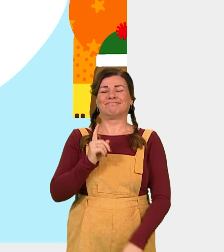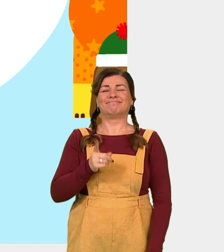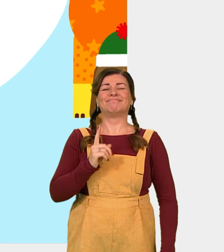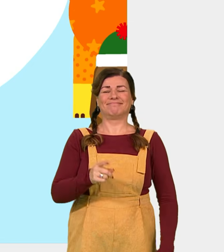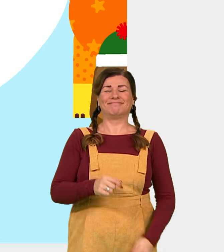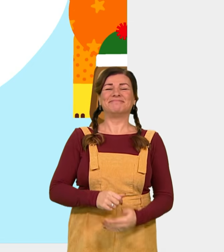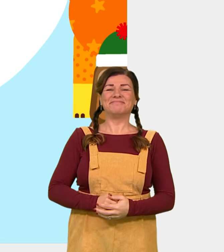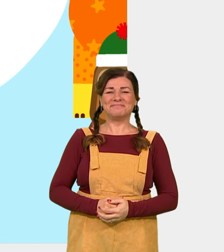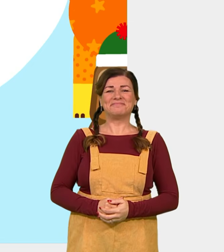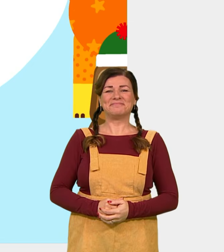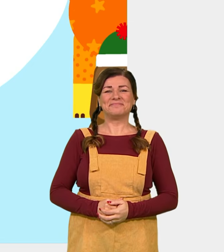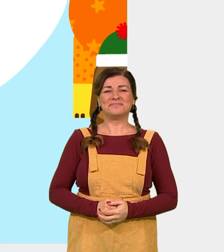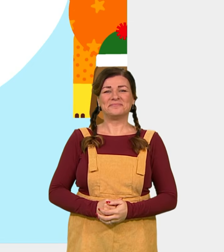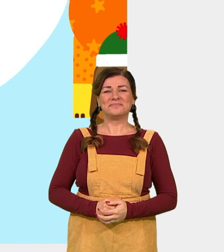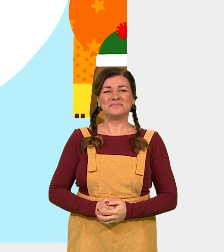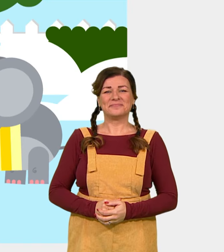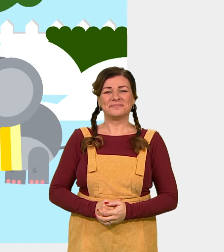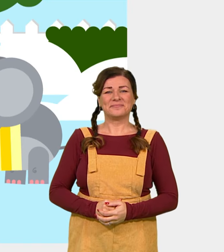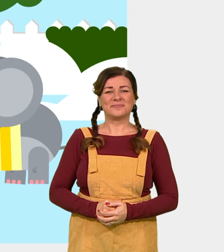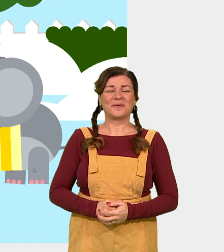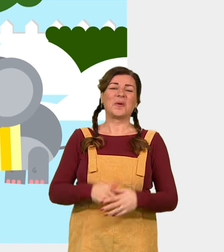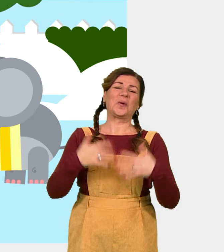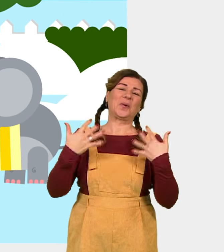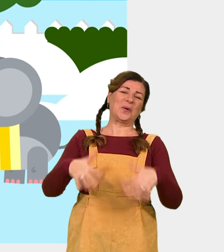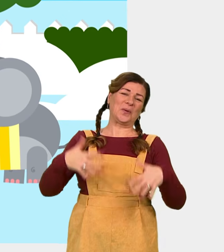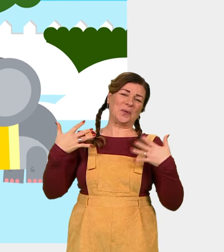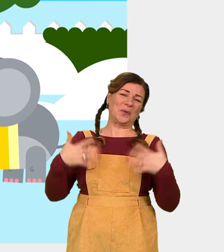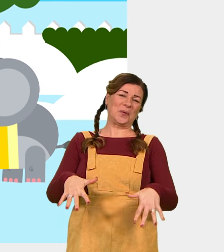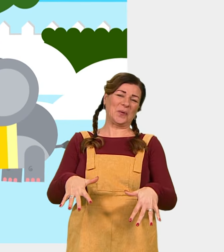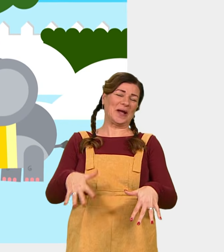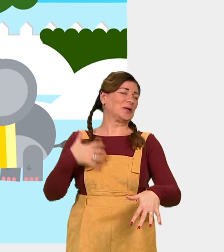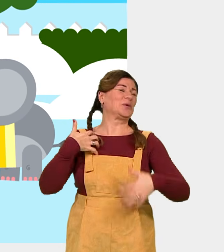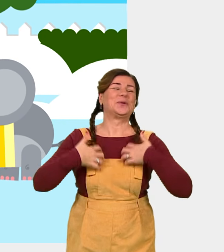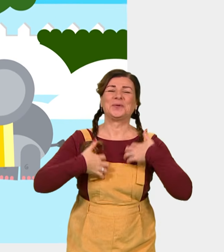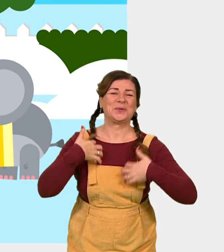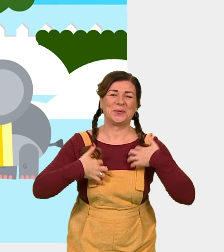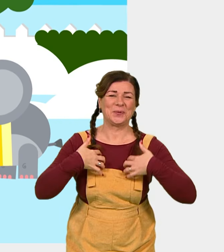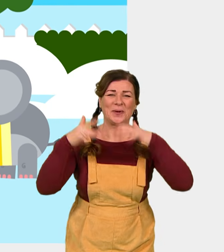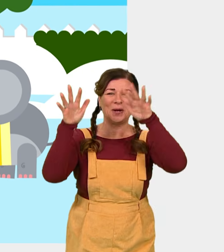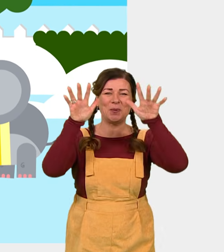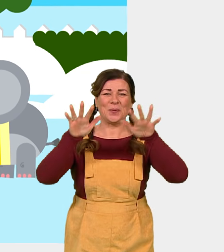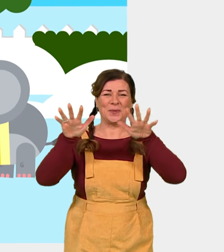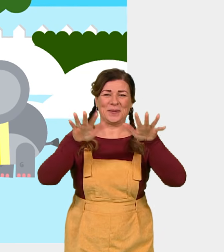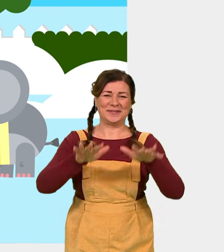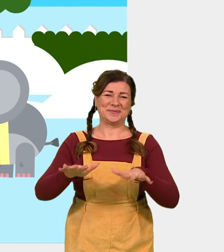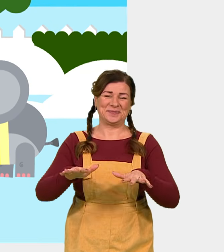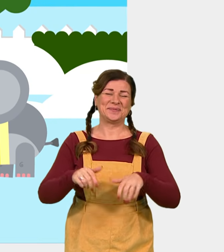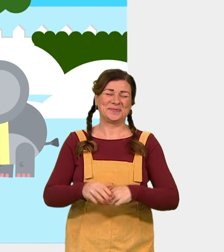lawr i'r ddaear yn ddiogel. Wel, am gyffro ac antur yn yr